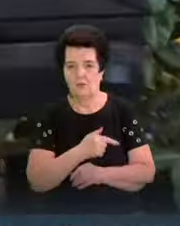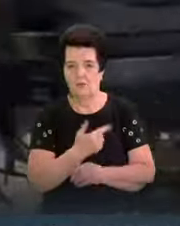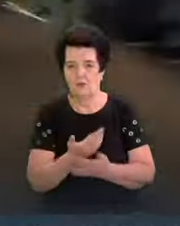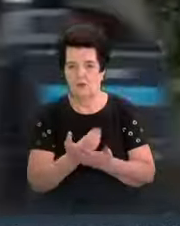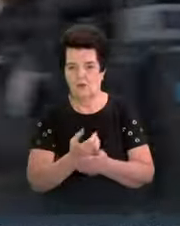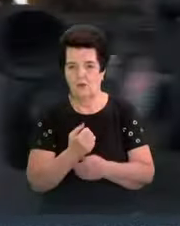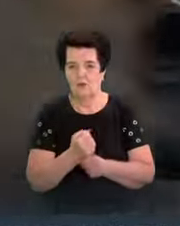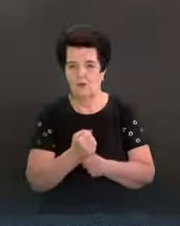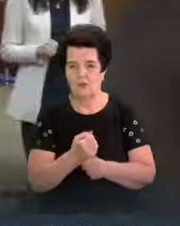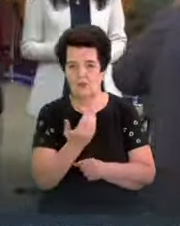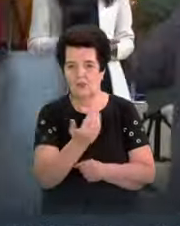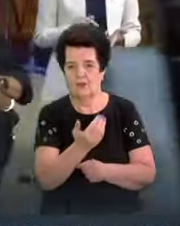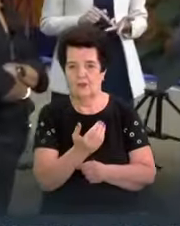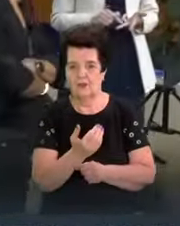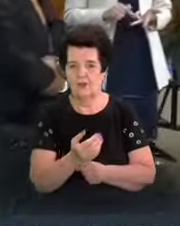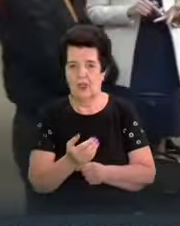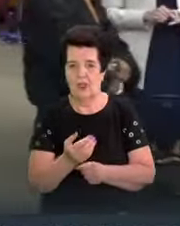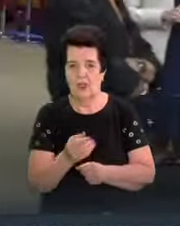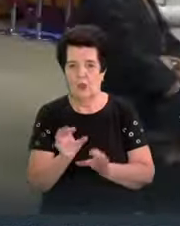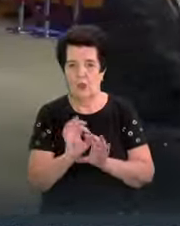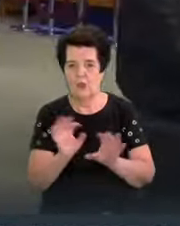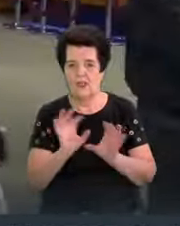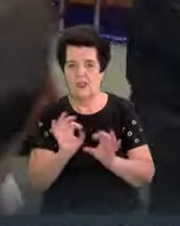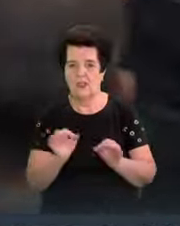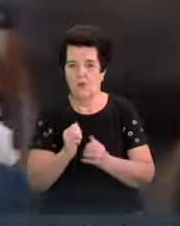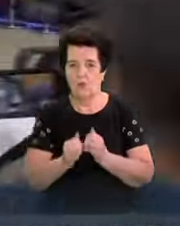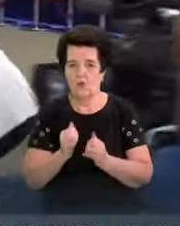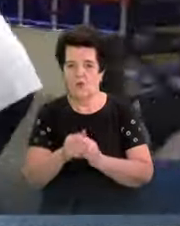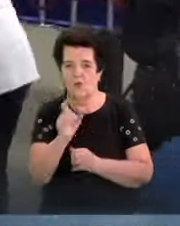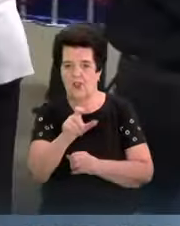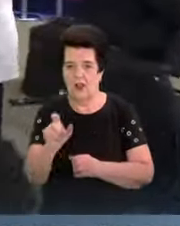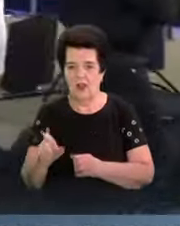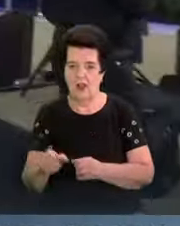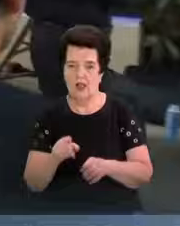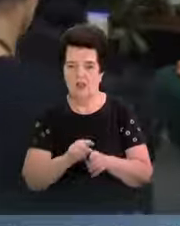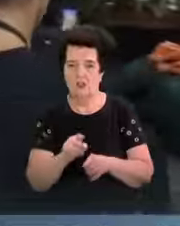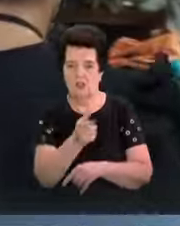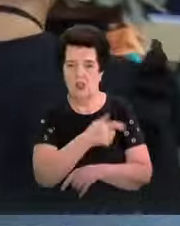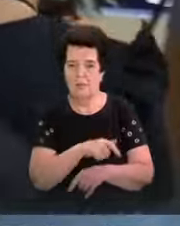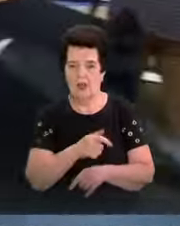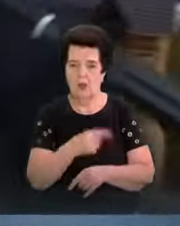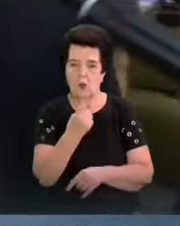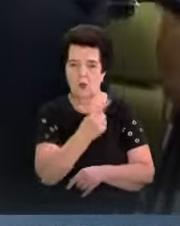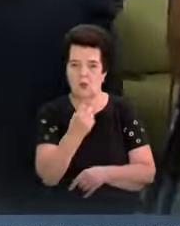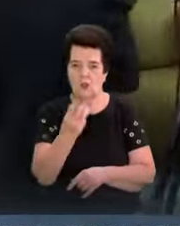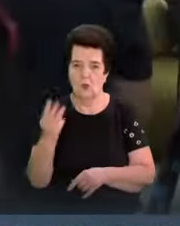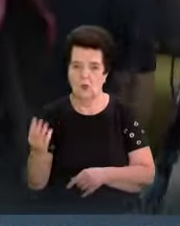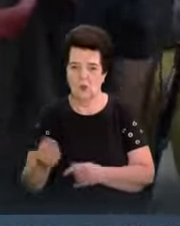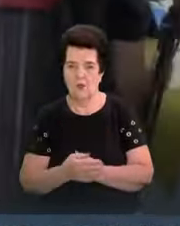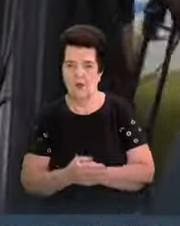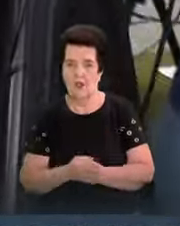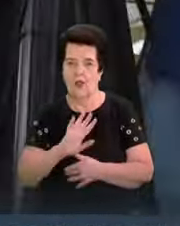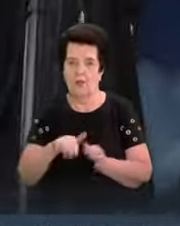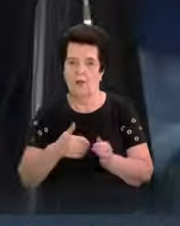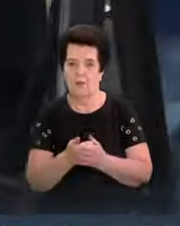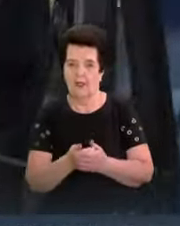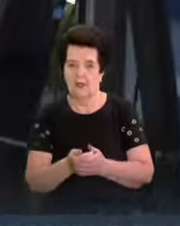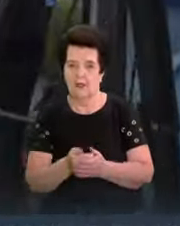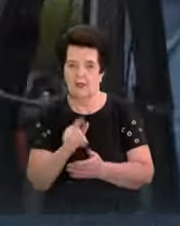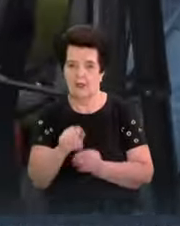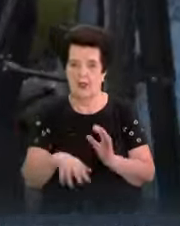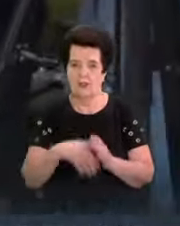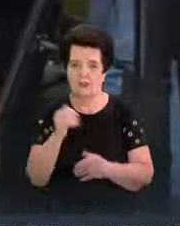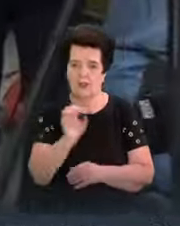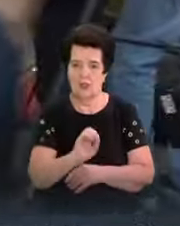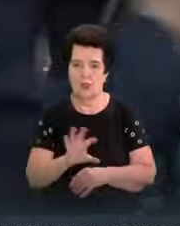rând, aș face un interviu săptămânal cu fiecare din acești parlamentari, unul câte unul, până la